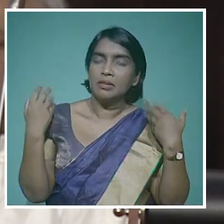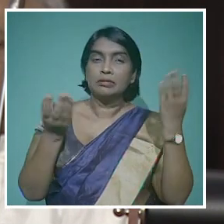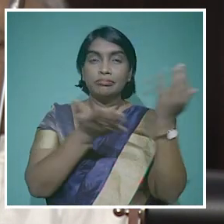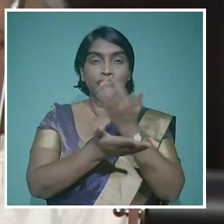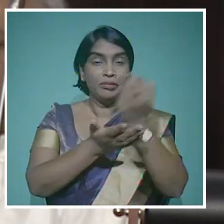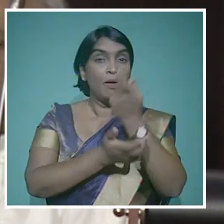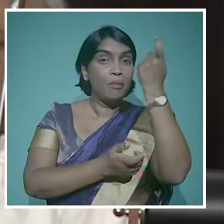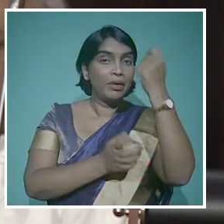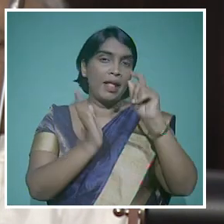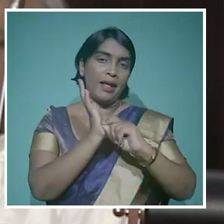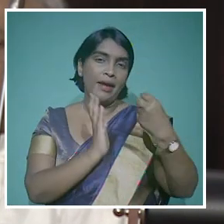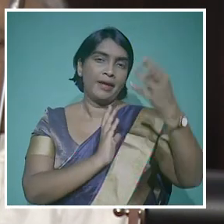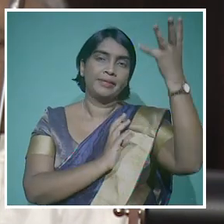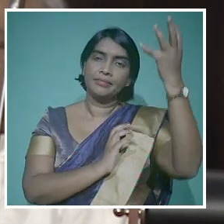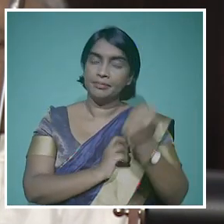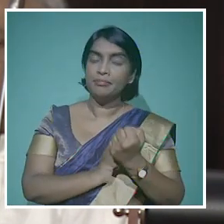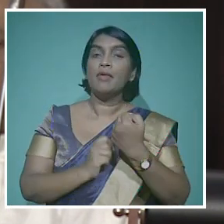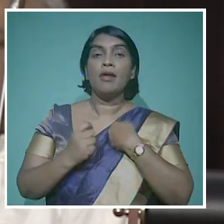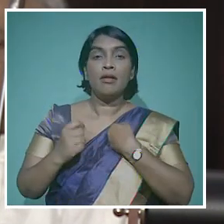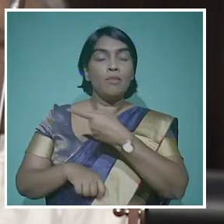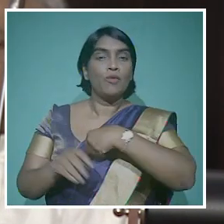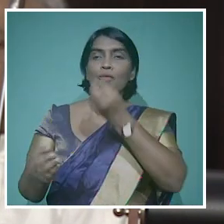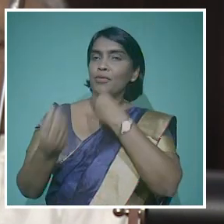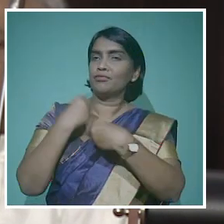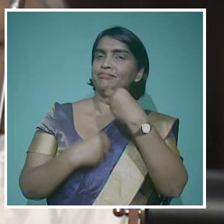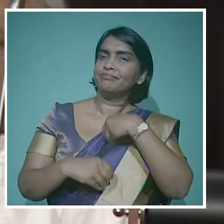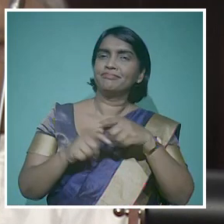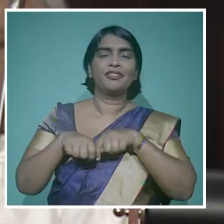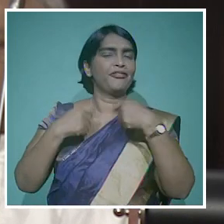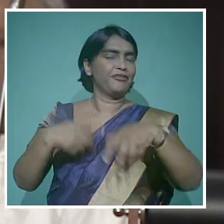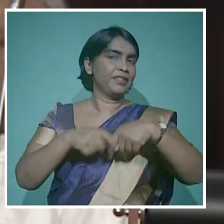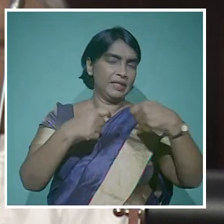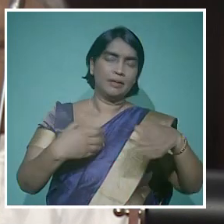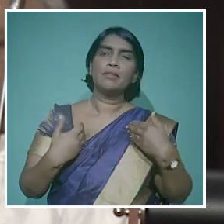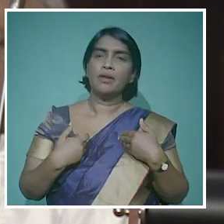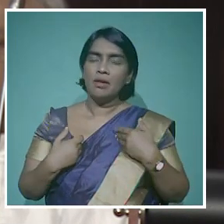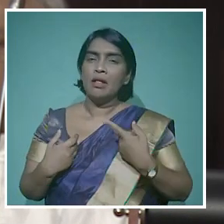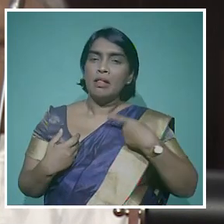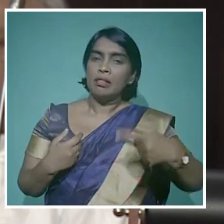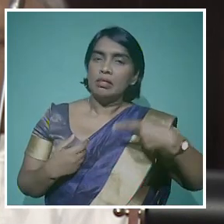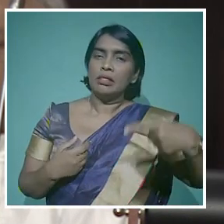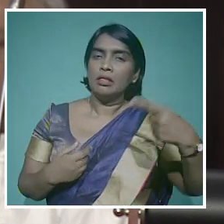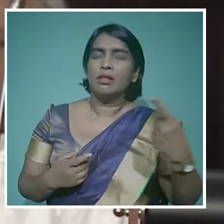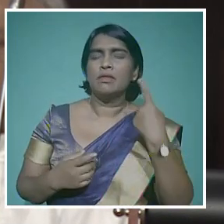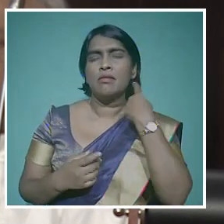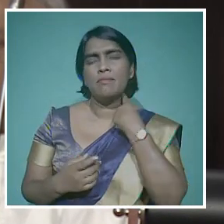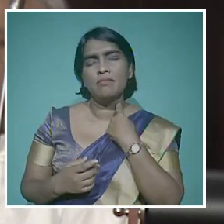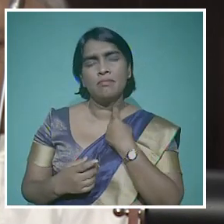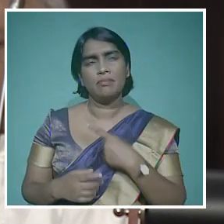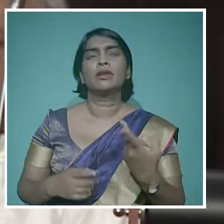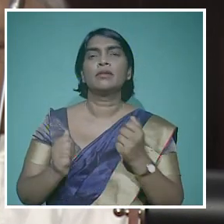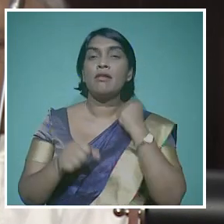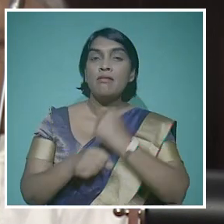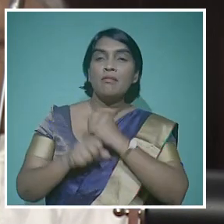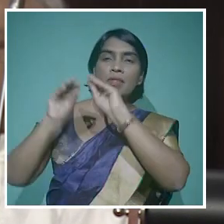මුදල් ණයට ගම්මිනිමි. ඒවා අපේ පරිභෝජනය සඳහා වියදම් කිරීම. අපි දවසෙන් දවස අලස වුණා. හැමදේම